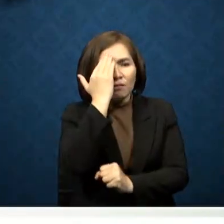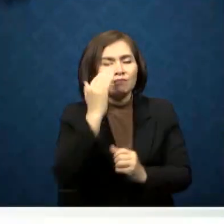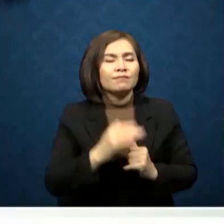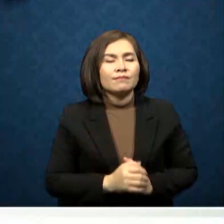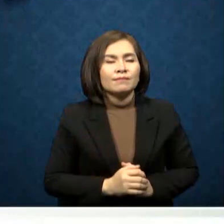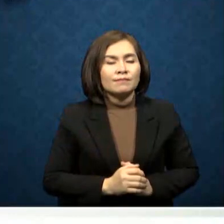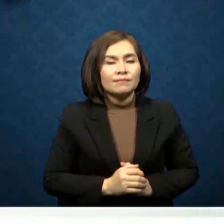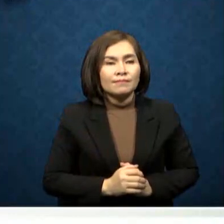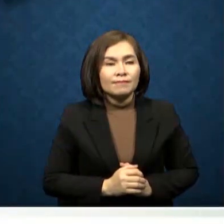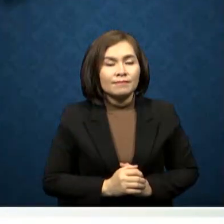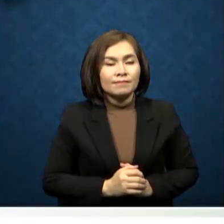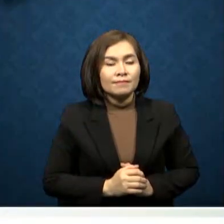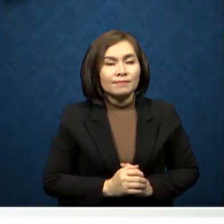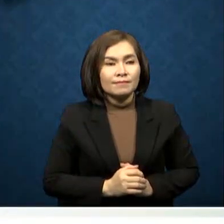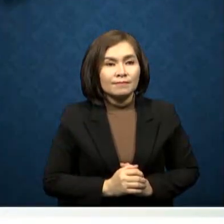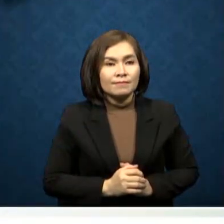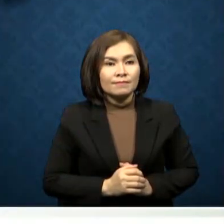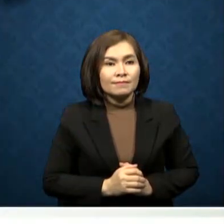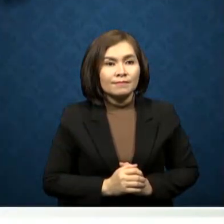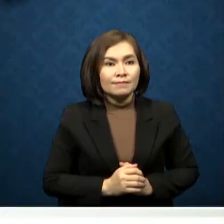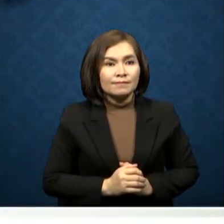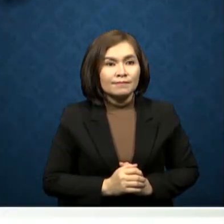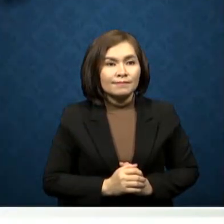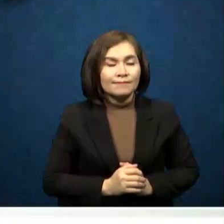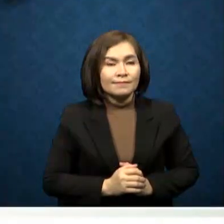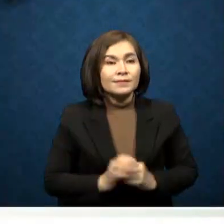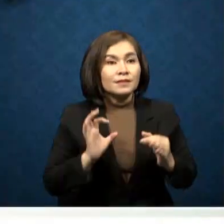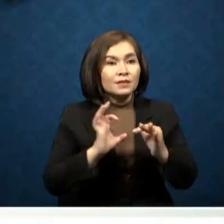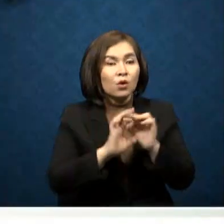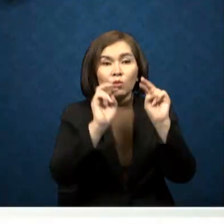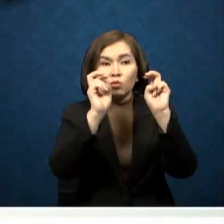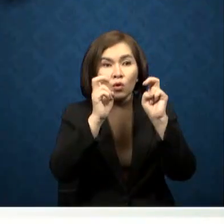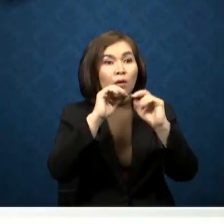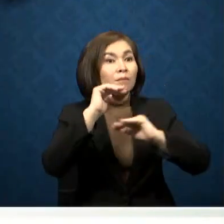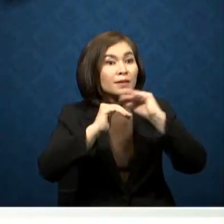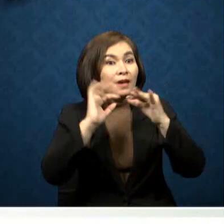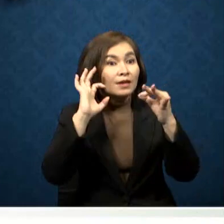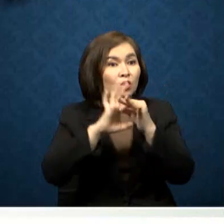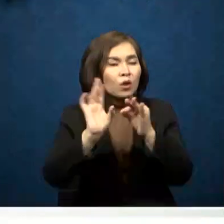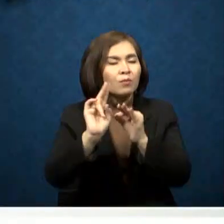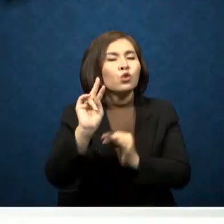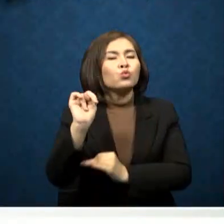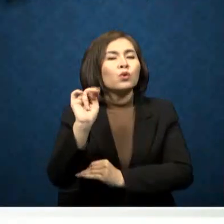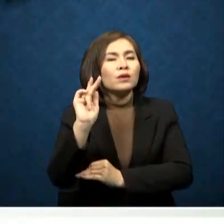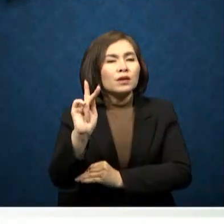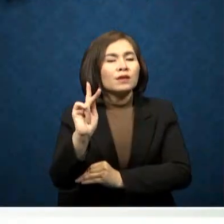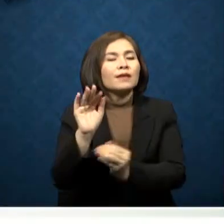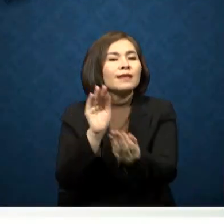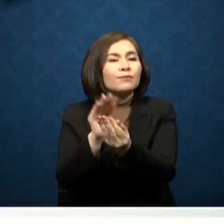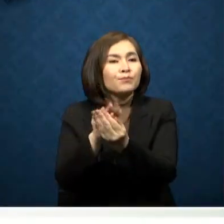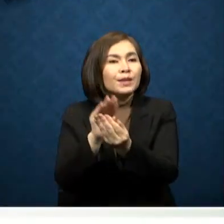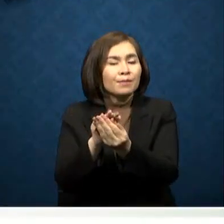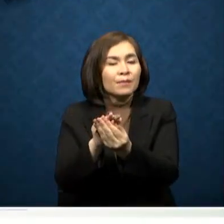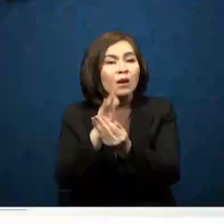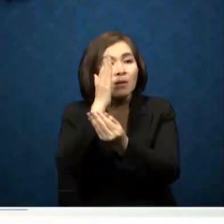กับในเรื่องของการพัฒนาธนาคารหน่วยกิจด้านการอชศึกษาเพื่อการพัฒนา